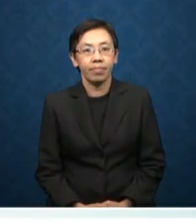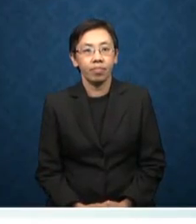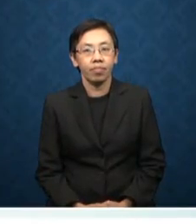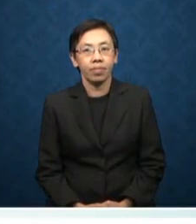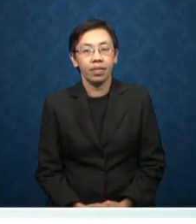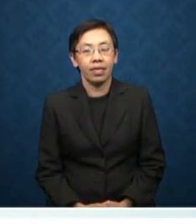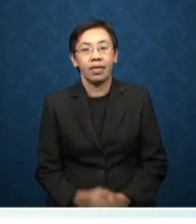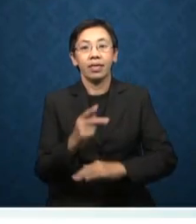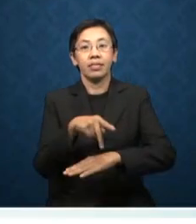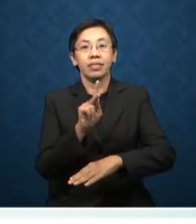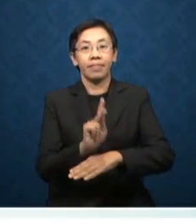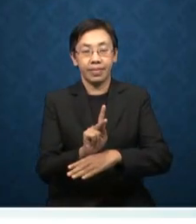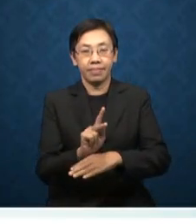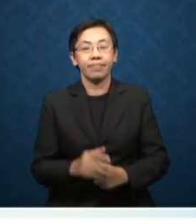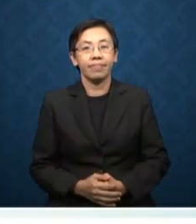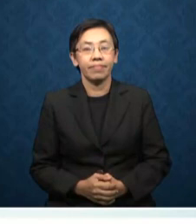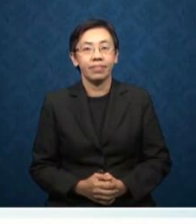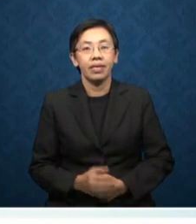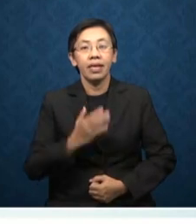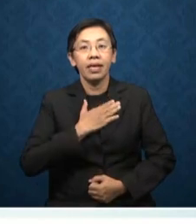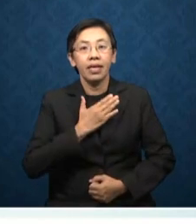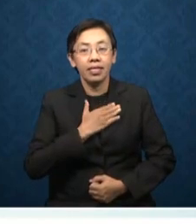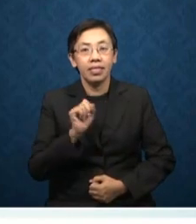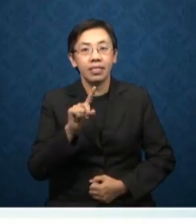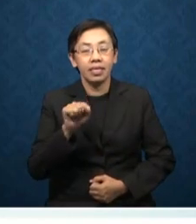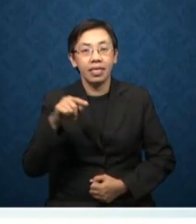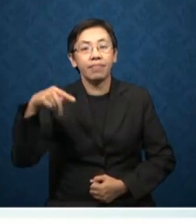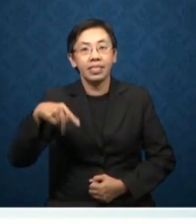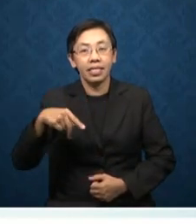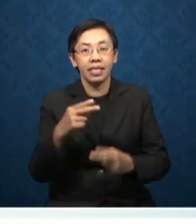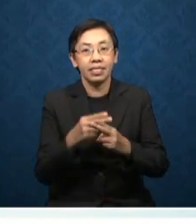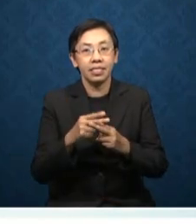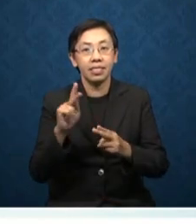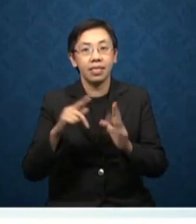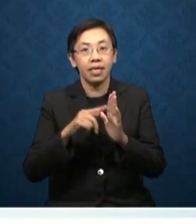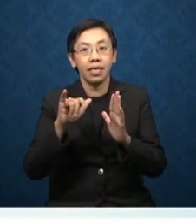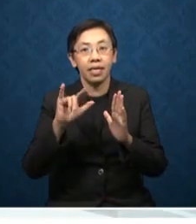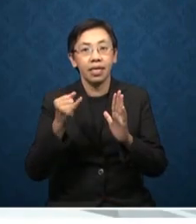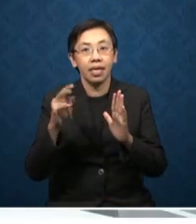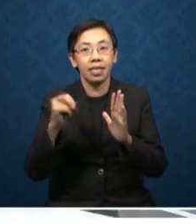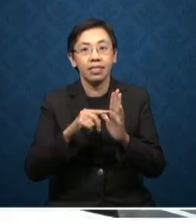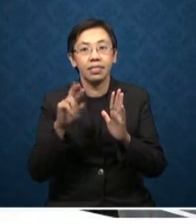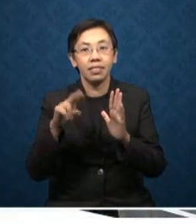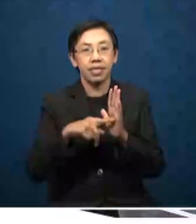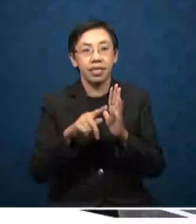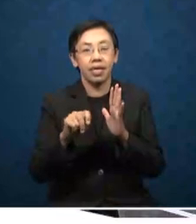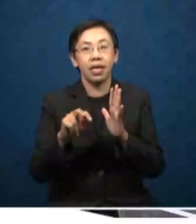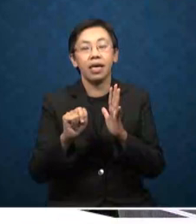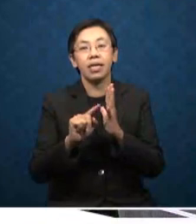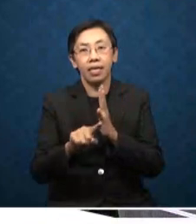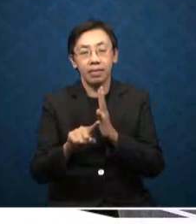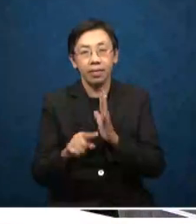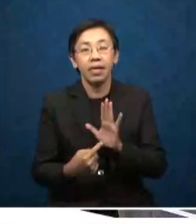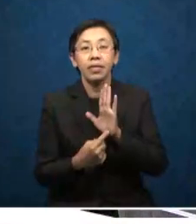กราบเรียนท่านประธานที่เคารพเนียนศาสตราจารย์พิเศษกาญจนารัตน์ลือวิโรจน์ขออนุญาตเสนอความเห็น